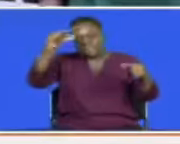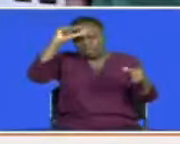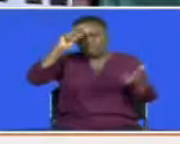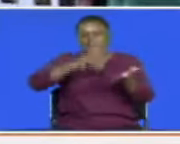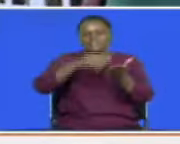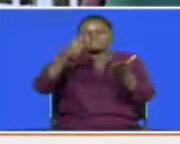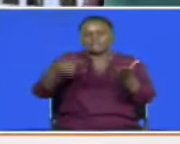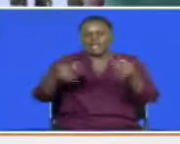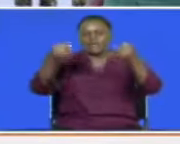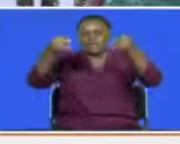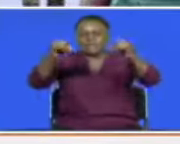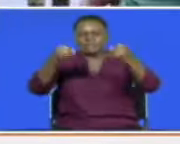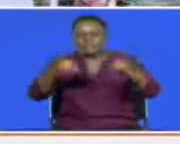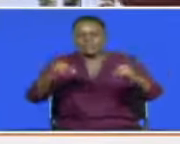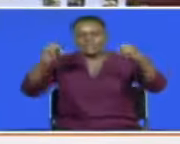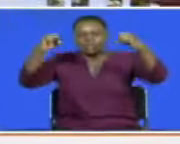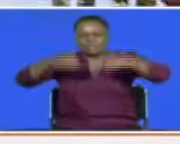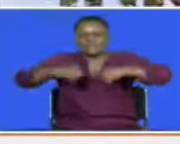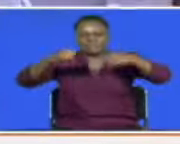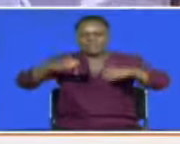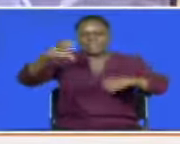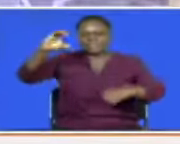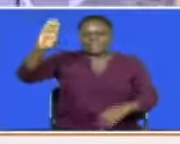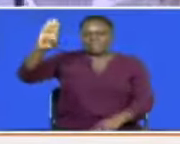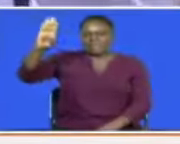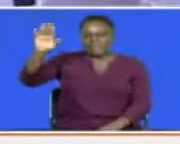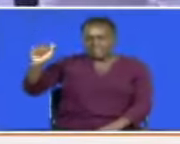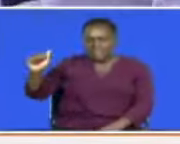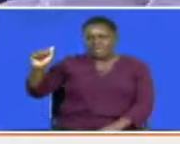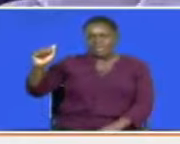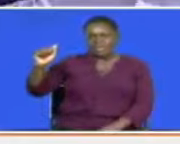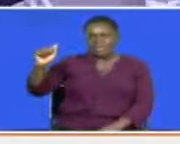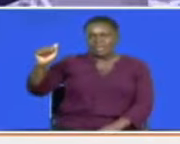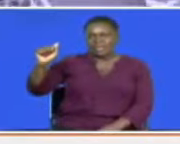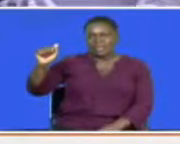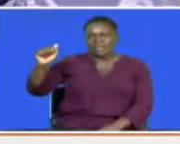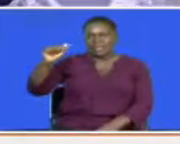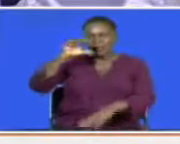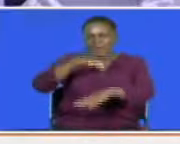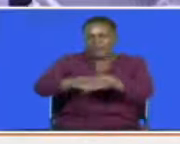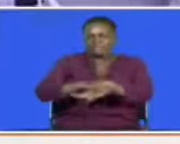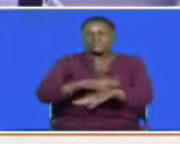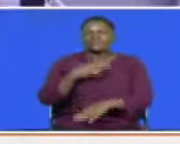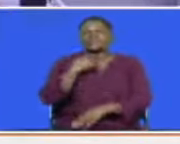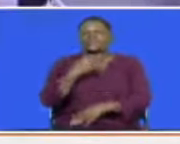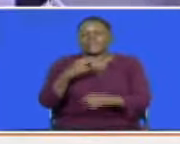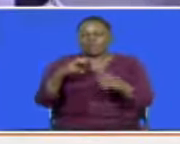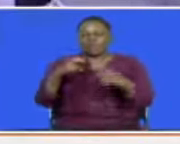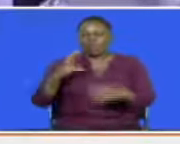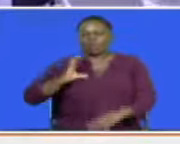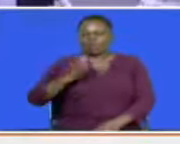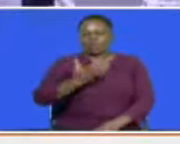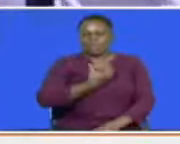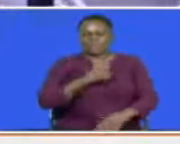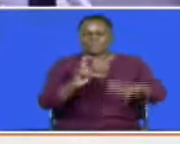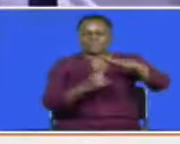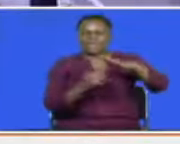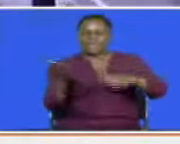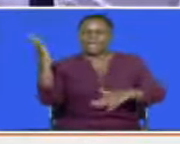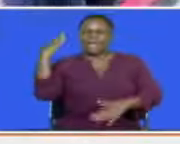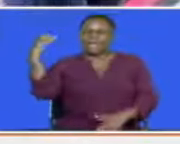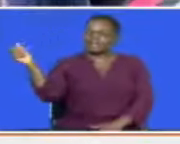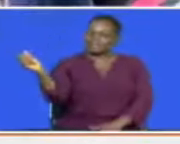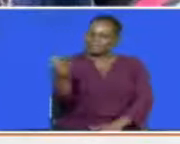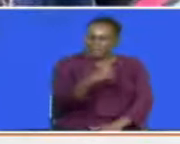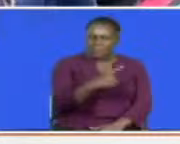serikali kutekeleza makubaliano ya kurejea kazini yaliyofikiwa na muungano wa kamati ya wizara mwezi